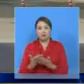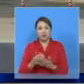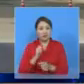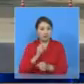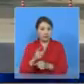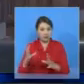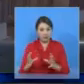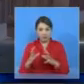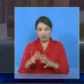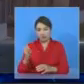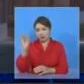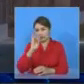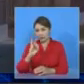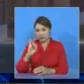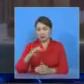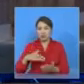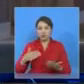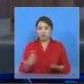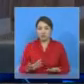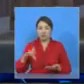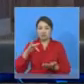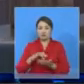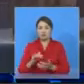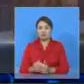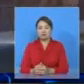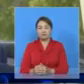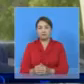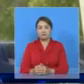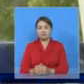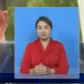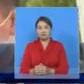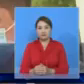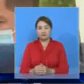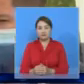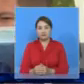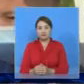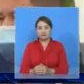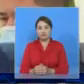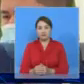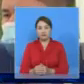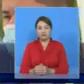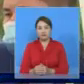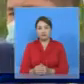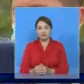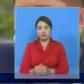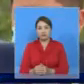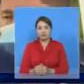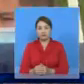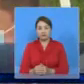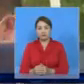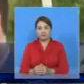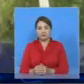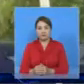задача сохранить исторический облик жилгородка. Гарантия какая? Гарантия 2 года. Только 2 года? Нет, ну нет, это